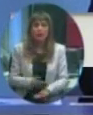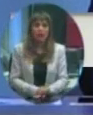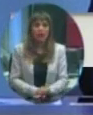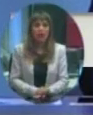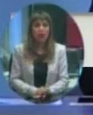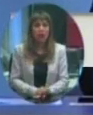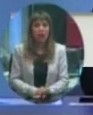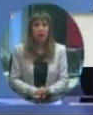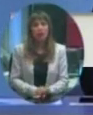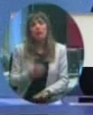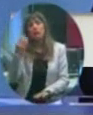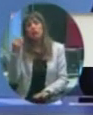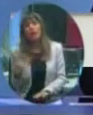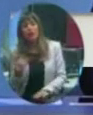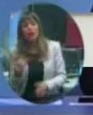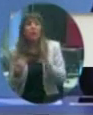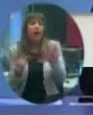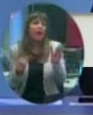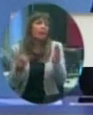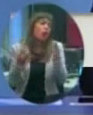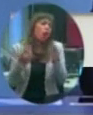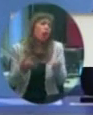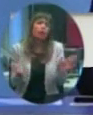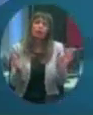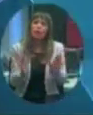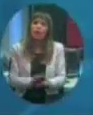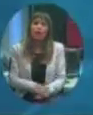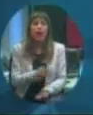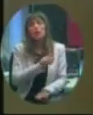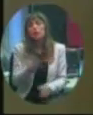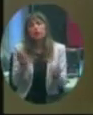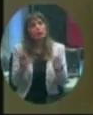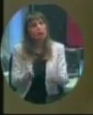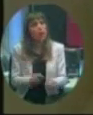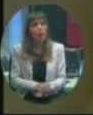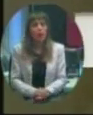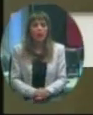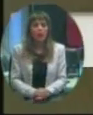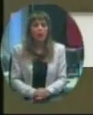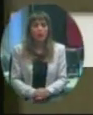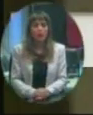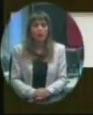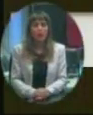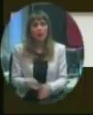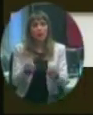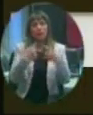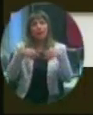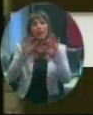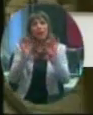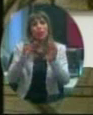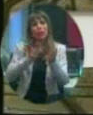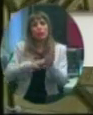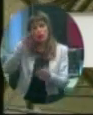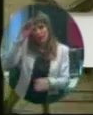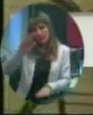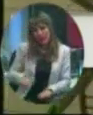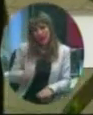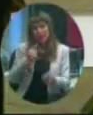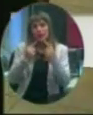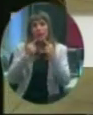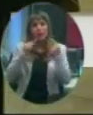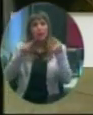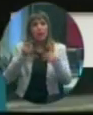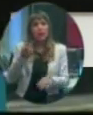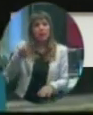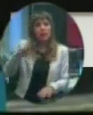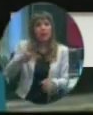טובים לכם או רעים לכם, ולא משנה מי זה עליכם בעניין הזה. בוועדה המיוחדת לזכויות הילד שדנה במקרים של מוות